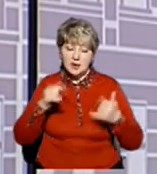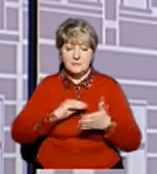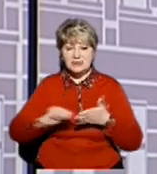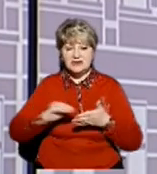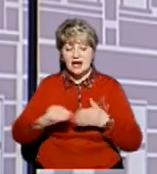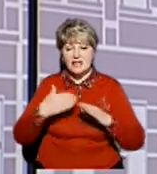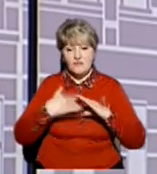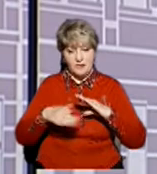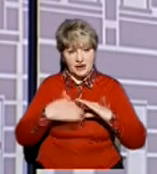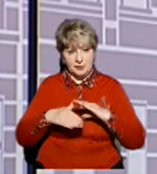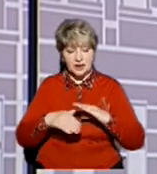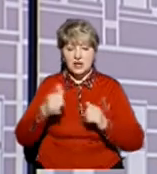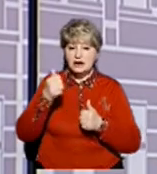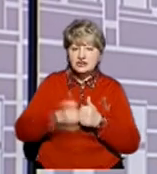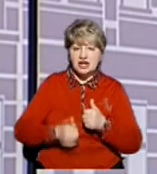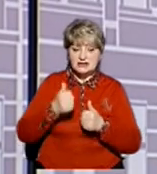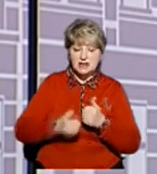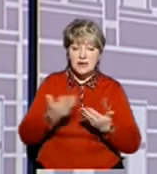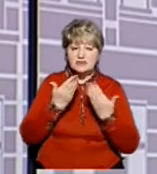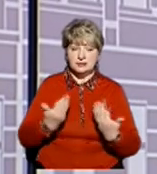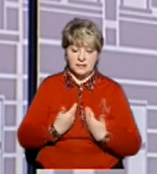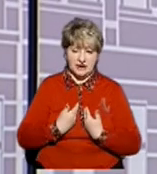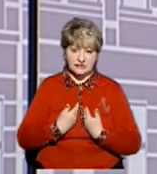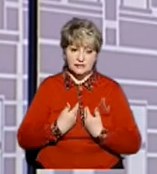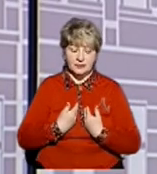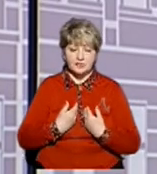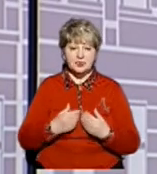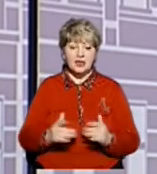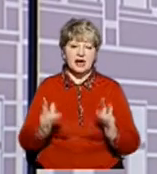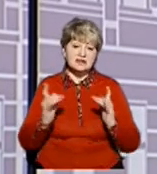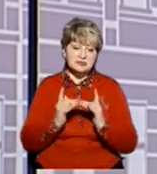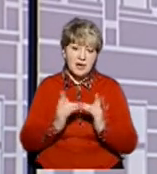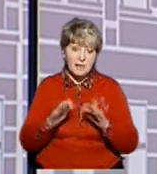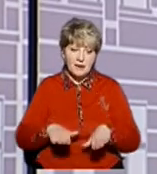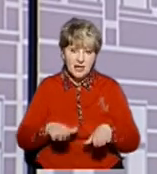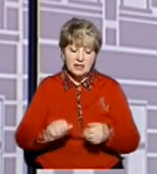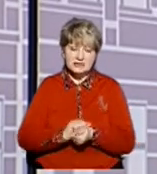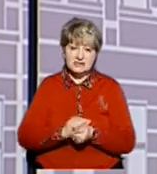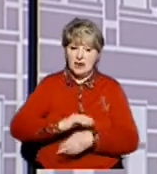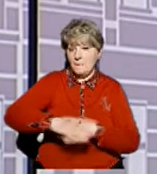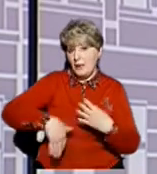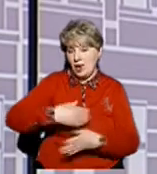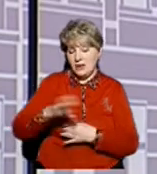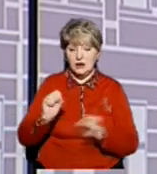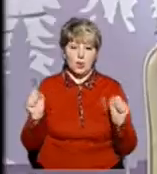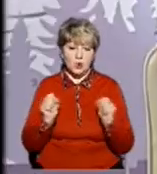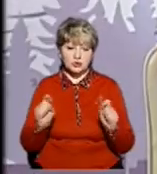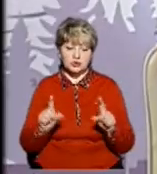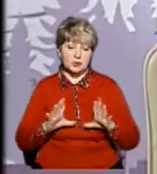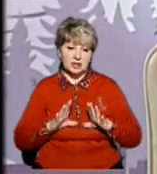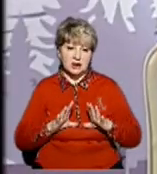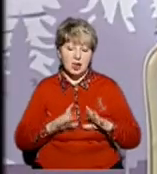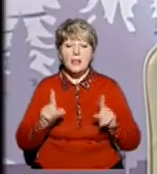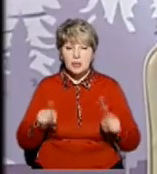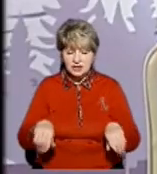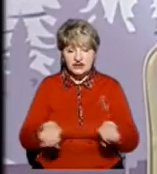Viber. І часто звучать запити, що спальне місце, пральна машина – і холодильник. Бувають такі